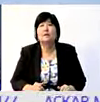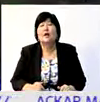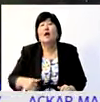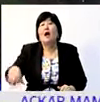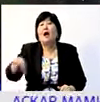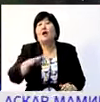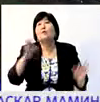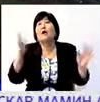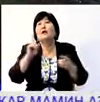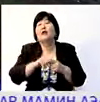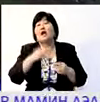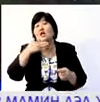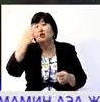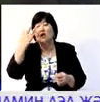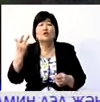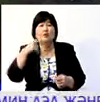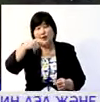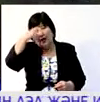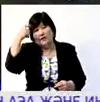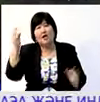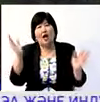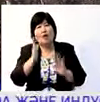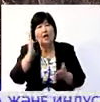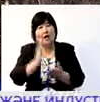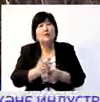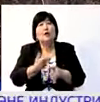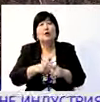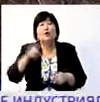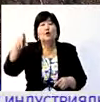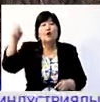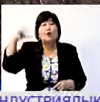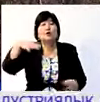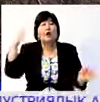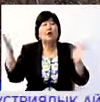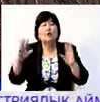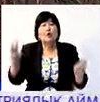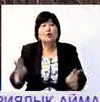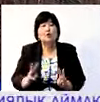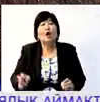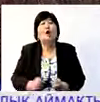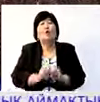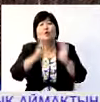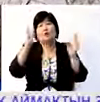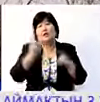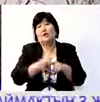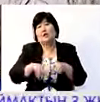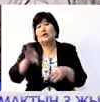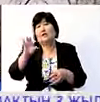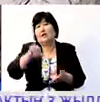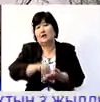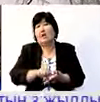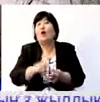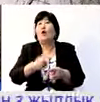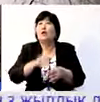Аймақ климатына сәйкес жазда өңірімізде ыстық ауа райы қалыптасады. Онан қалды күннің жел болуы тұтанған өрттің өрши түсуіне ықпал етуі мүмкін.